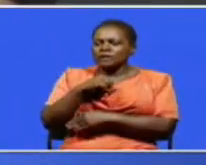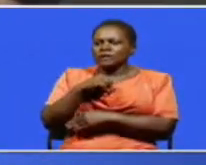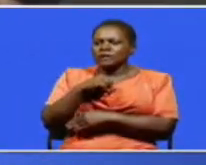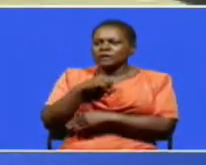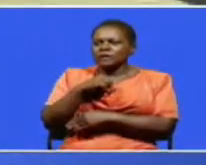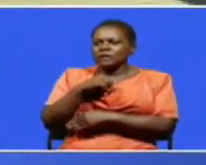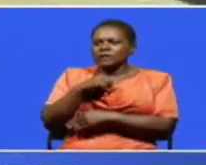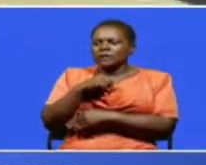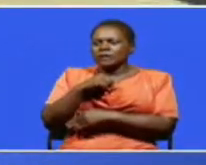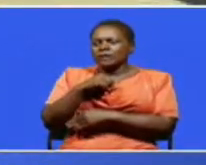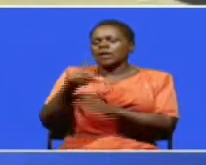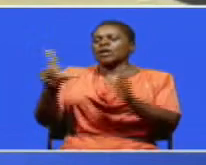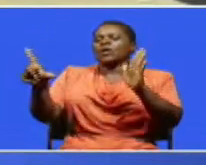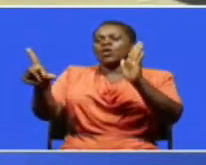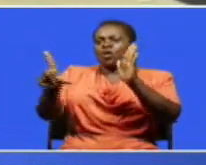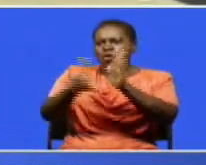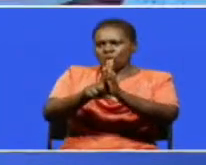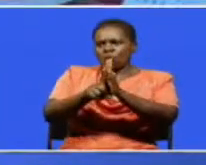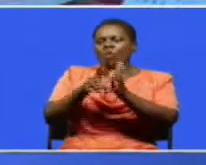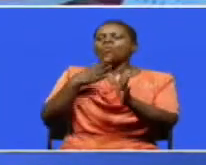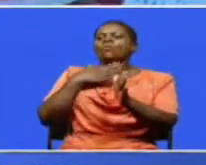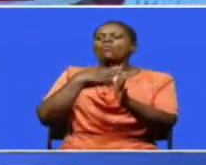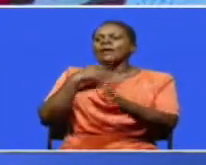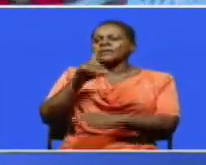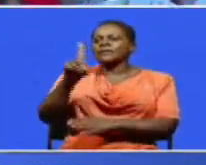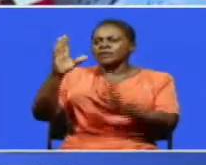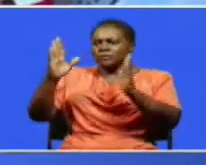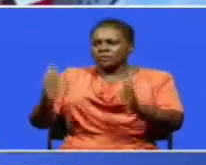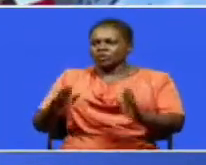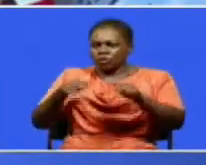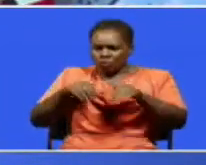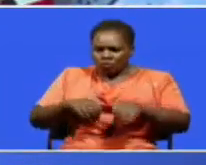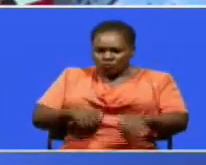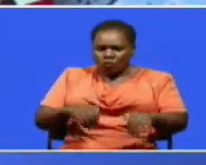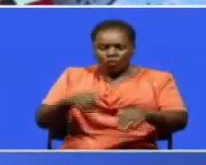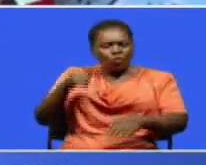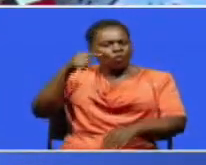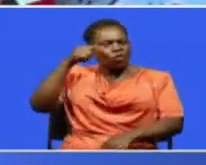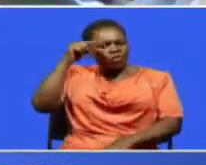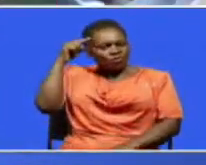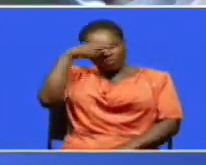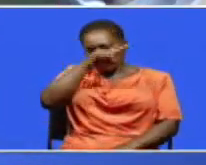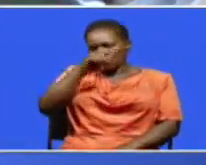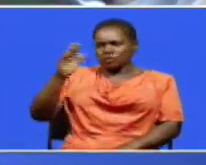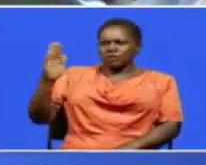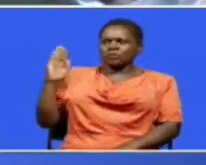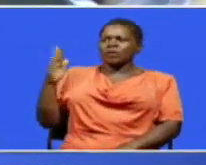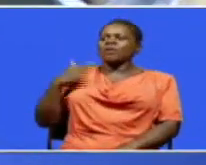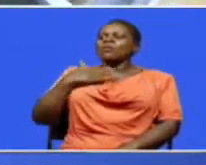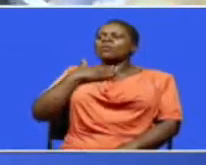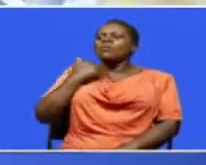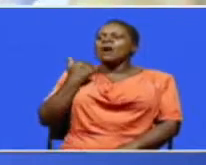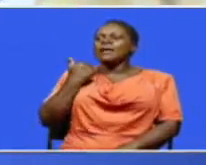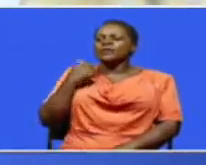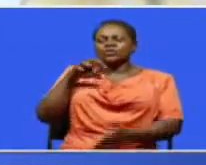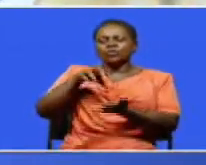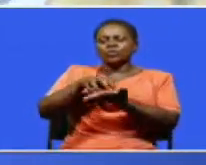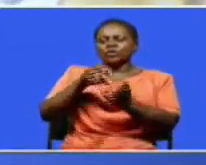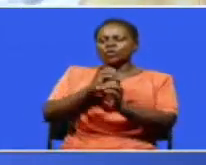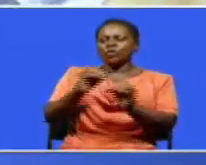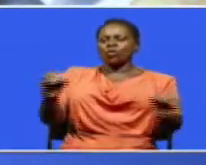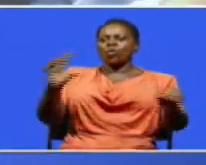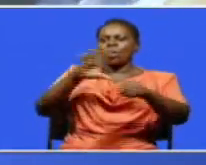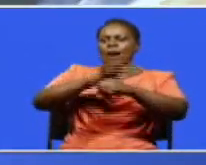hii, basi kuna sheria wanazotaka kila mtu afuate kwa usalama wao. We don't want circumstances where we are